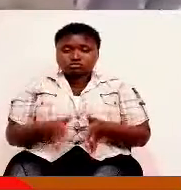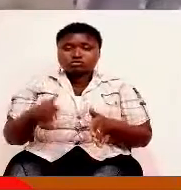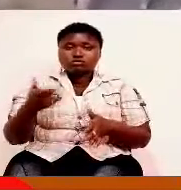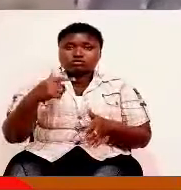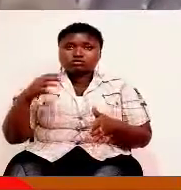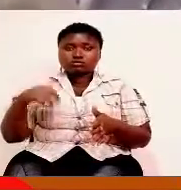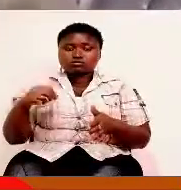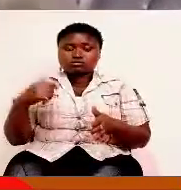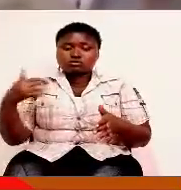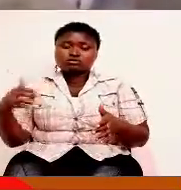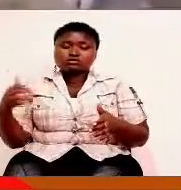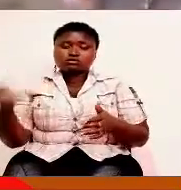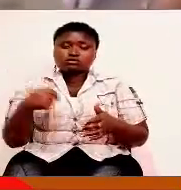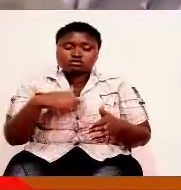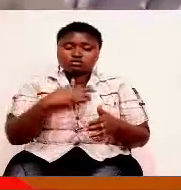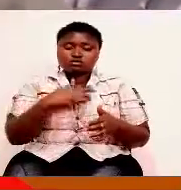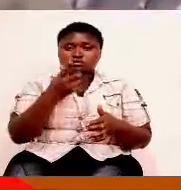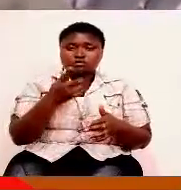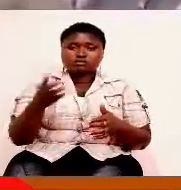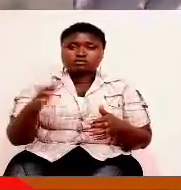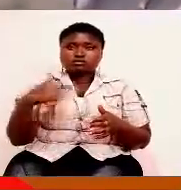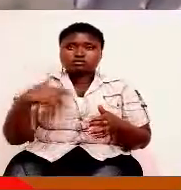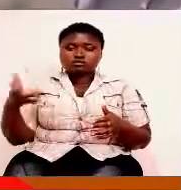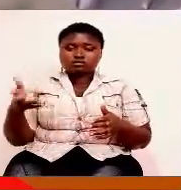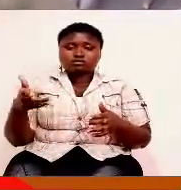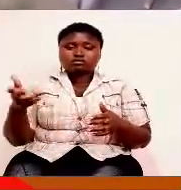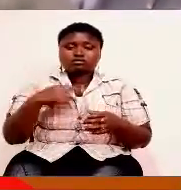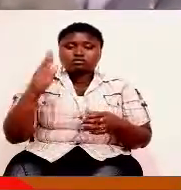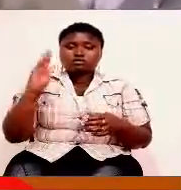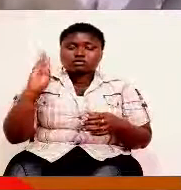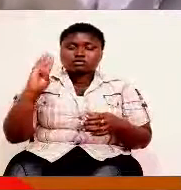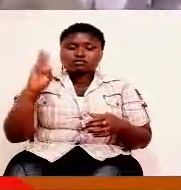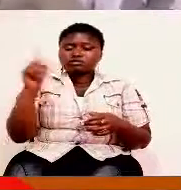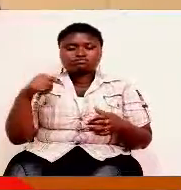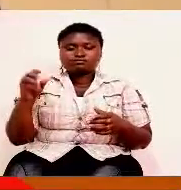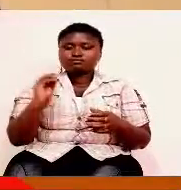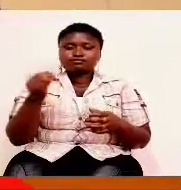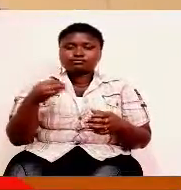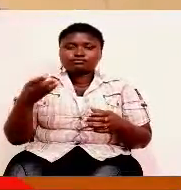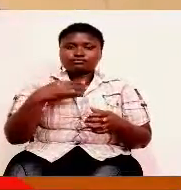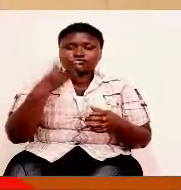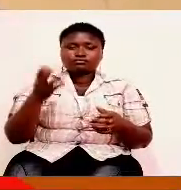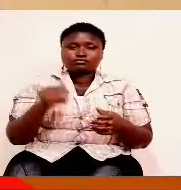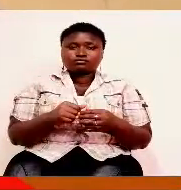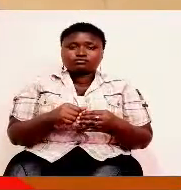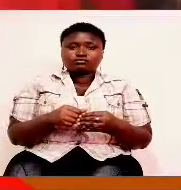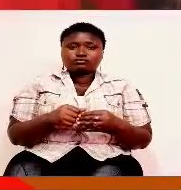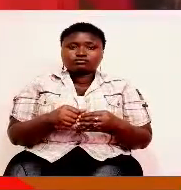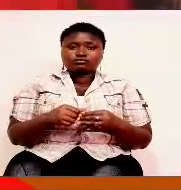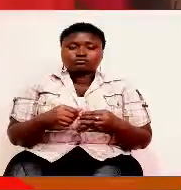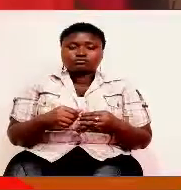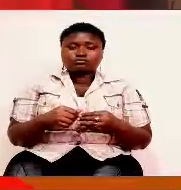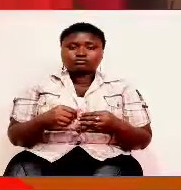theri ucio atunengereria na tuona ati kabathi tita cukuru e macambaine ni undu uria mubunge